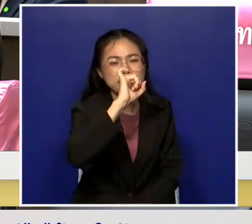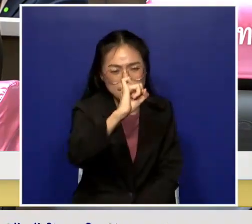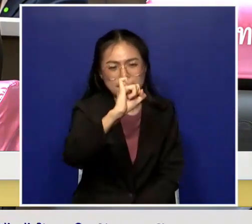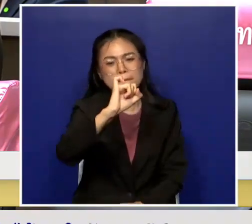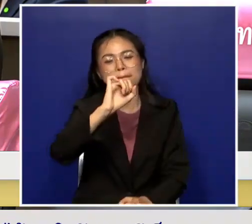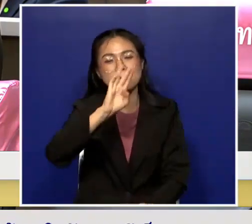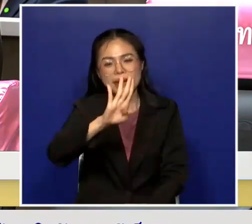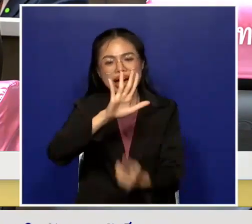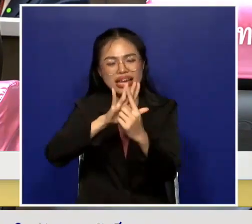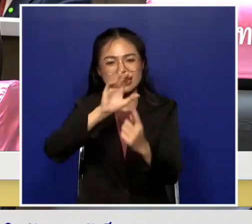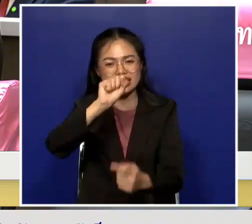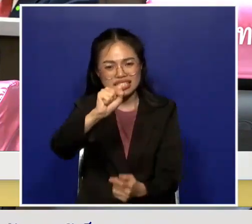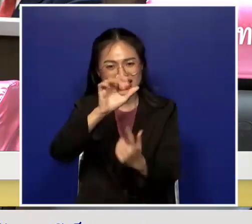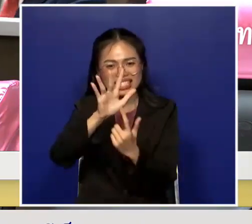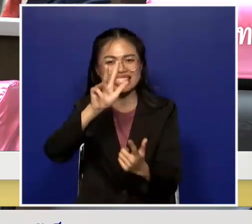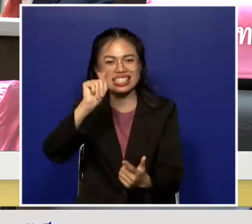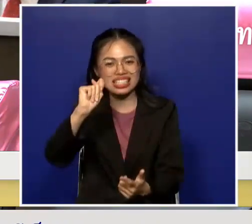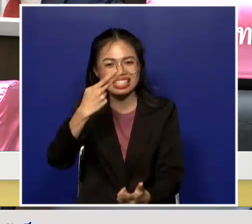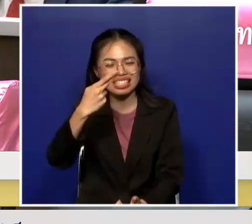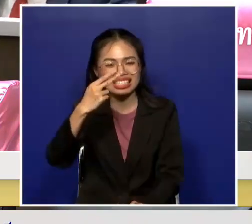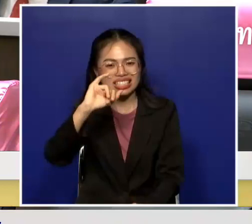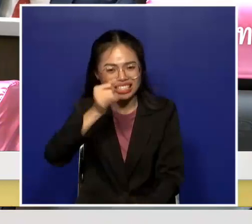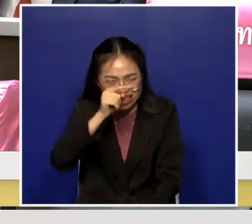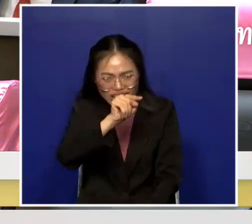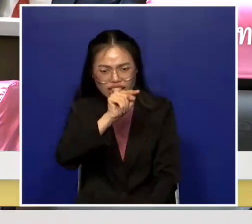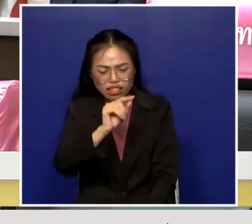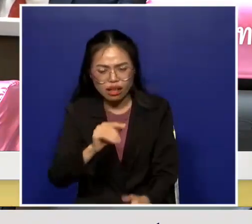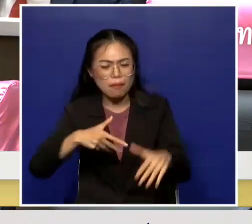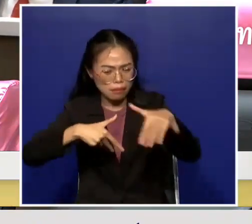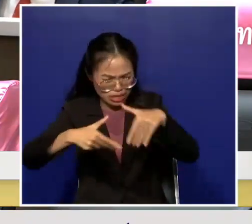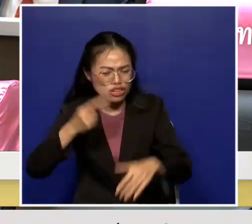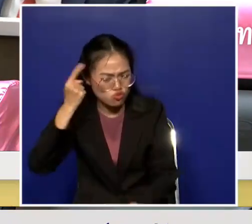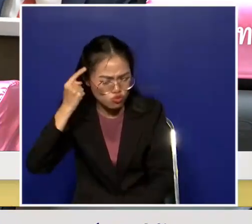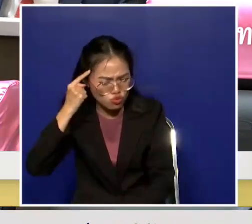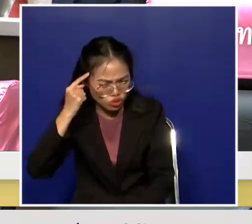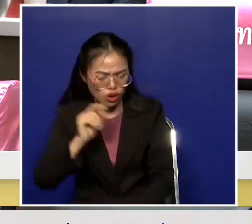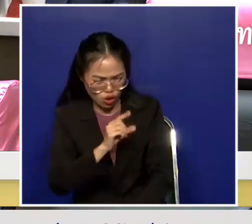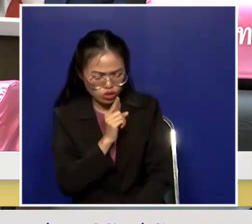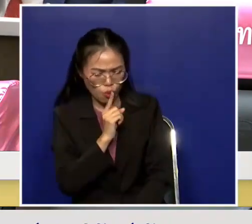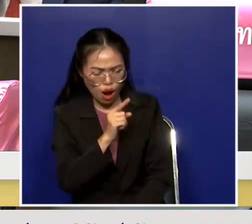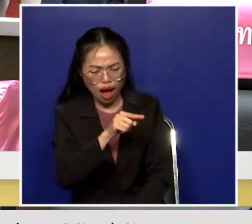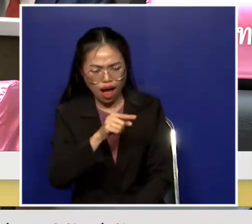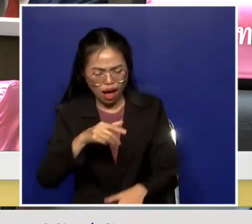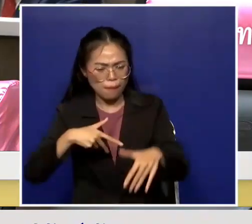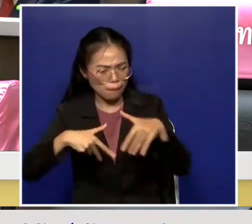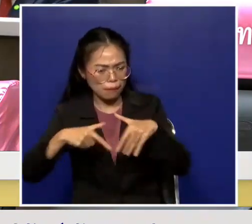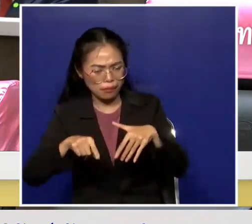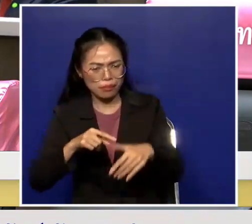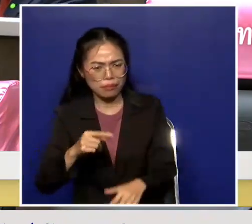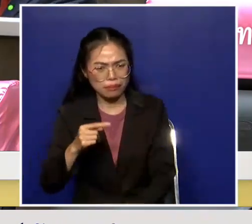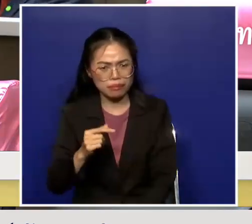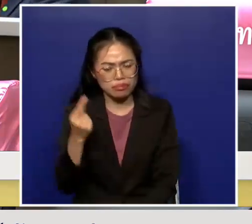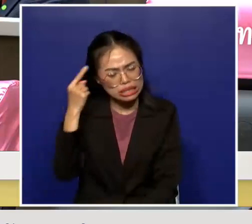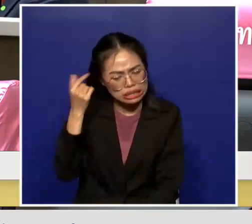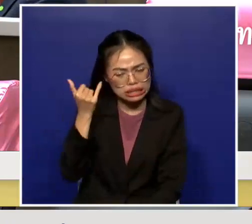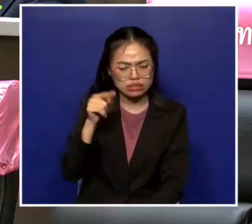คนฟังทางบ้านเขาก็พอรู้นะแต่ว่าเดี๋ยวเขาจะหาว่าสภาเราเนี่ยด้อยปัญญานะท่านประธานครับก็ฝากท่านประธานช่วยวินิจฉัยด้วยครับขอบคุณครับ